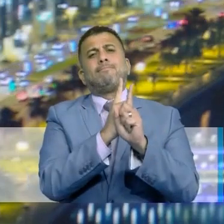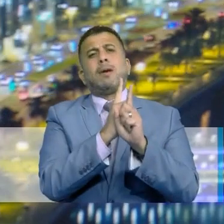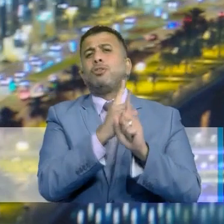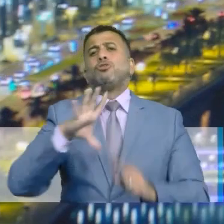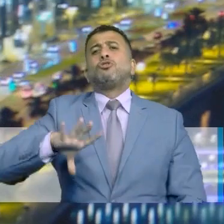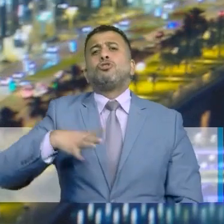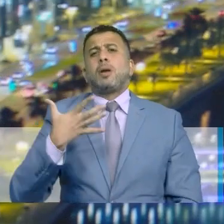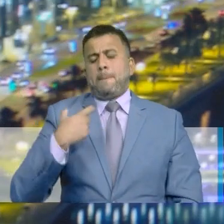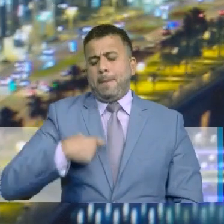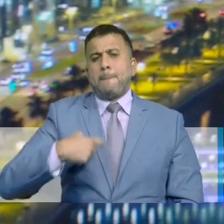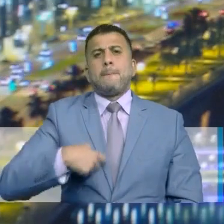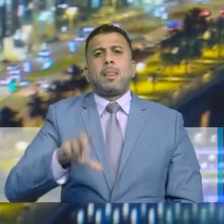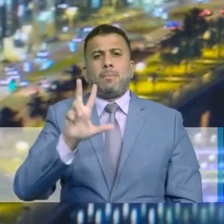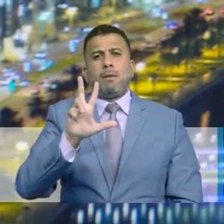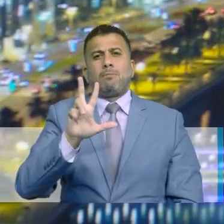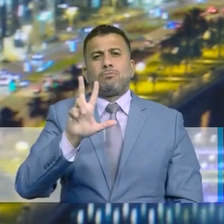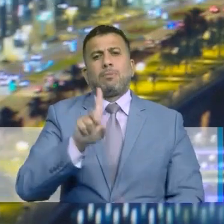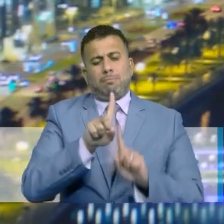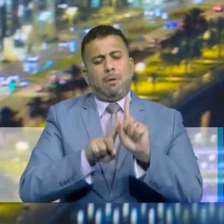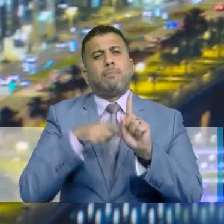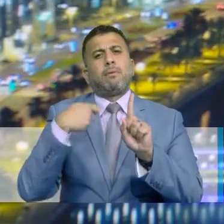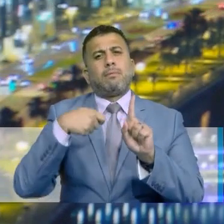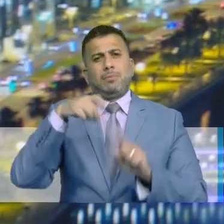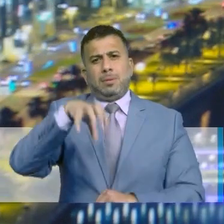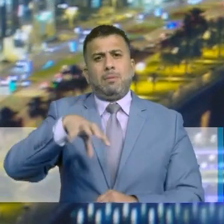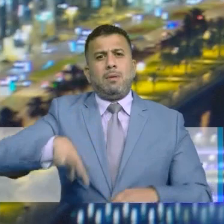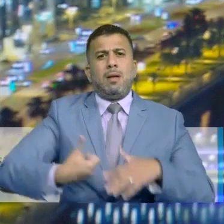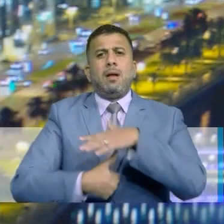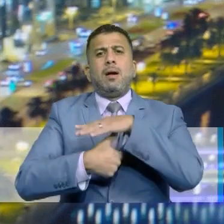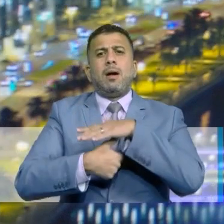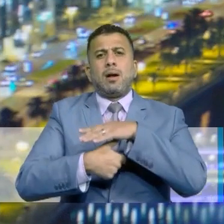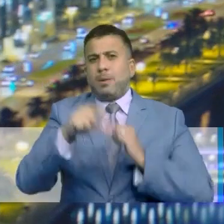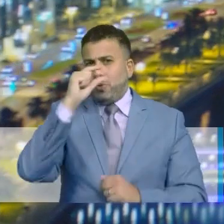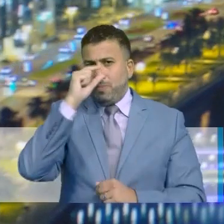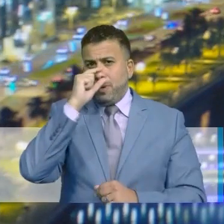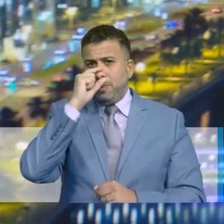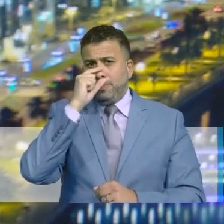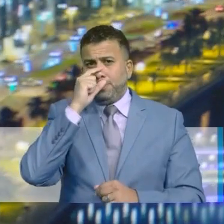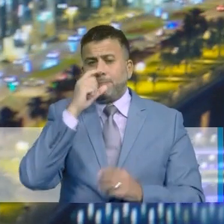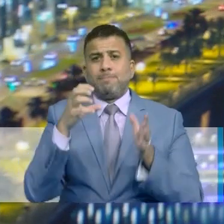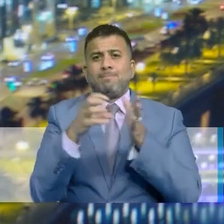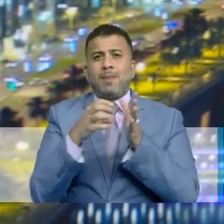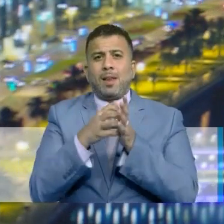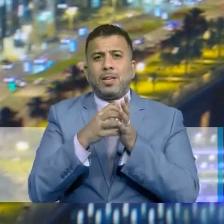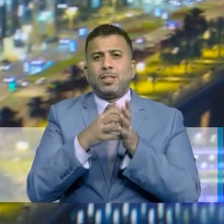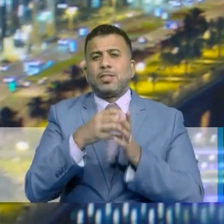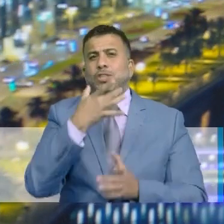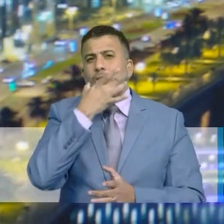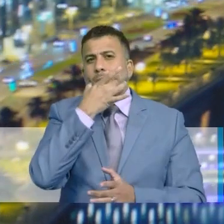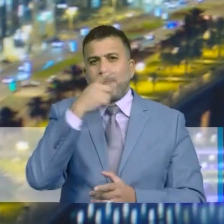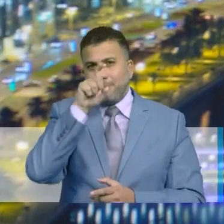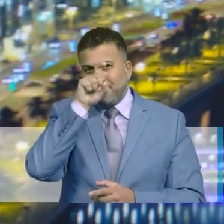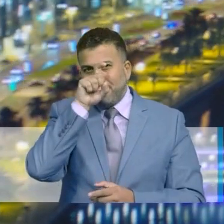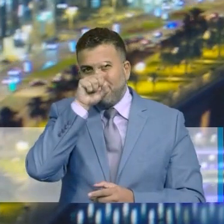استقبل صاحب السمو الشيخ محمد بن راشد ال مكتوم نائب رئيس الدوله رئيس مجلس الوزراء حاكم دبي فريق نادي شباب